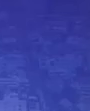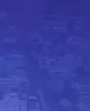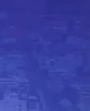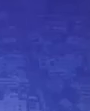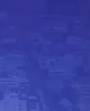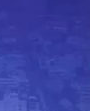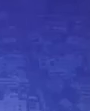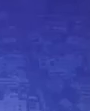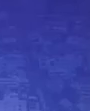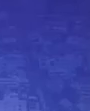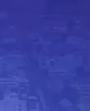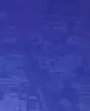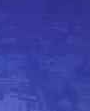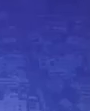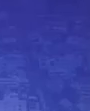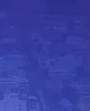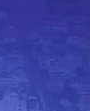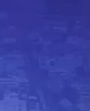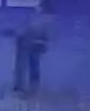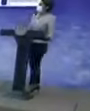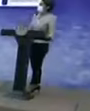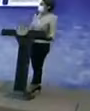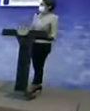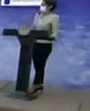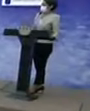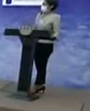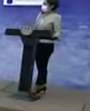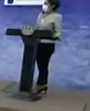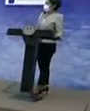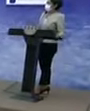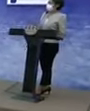ติเตมิตรแถลงรายละเอียดเรื่องของการเยียวยาค่ะ